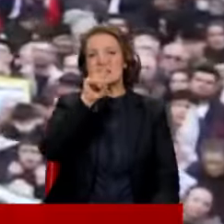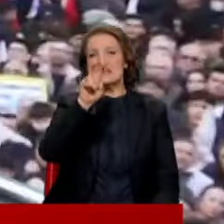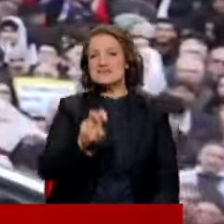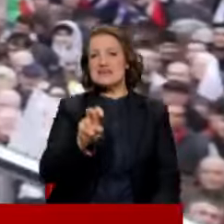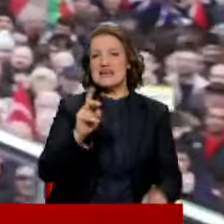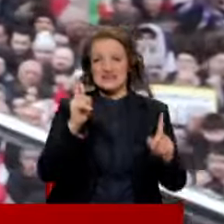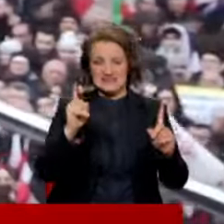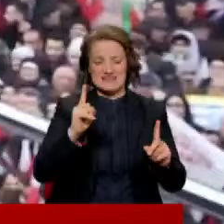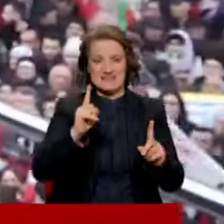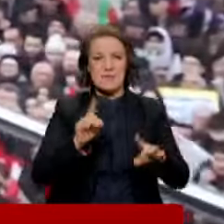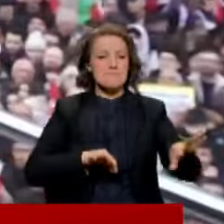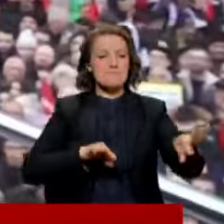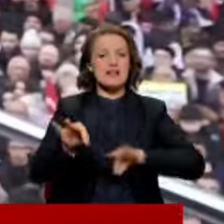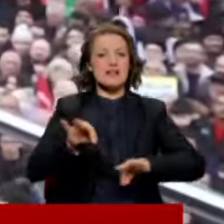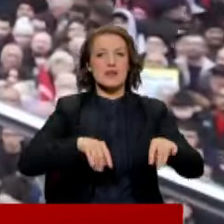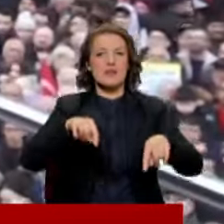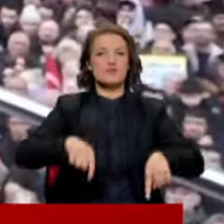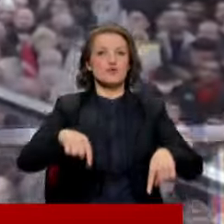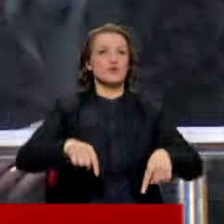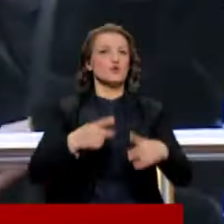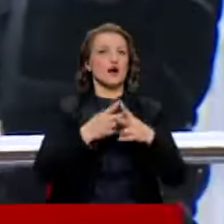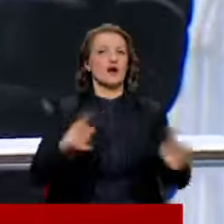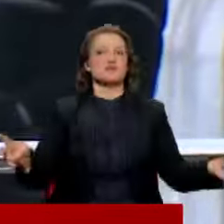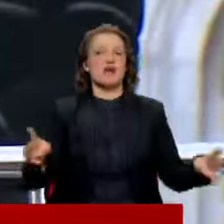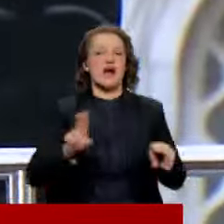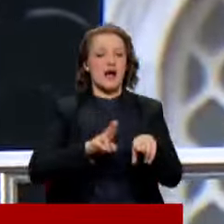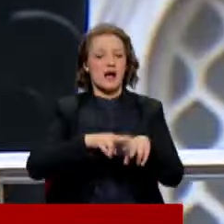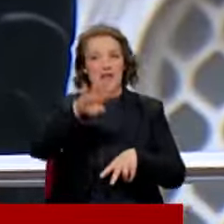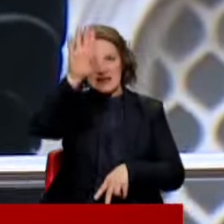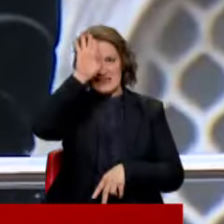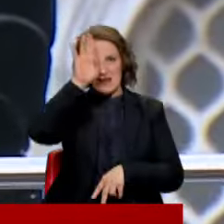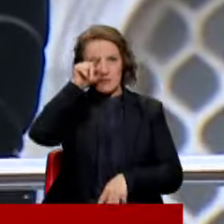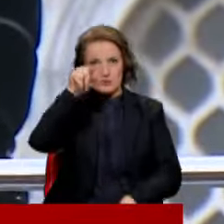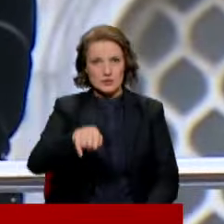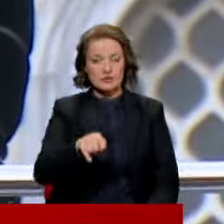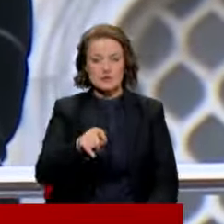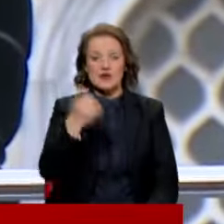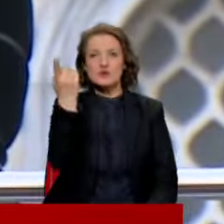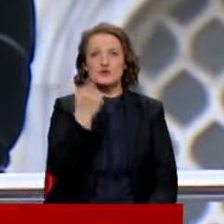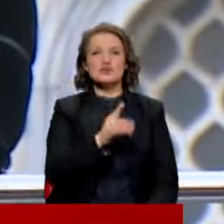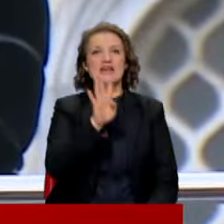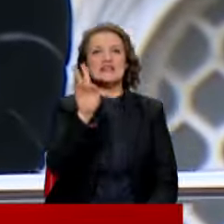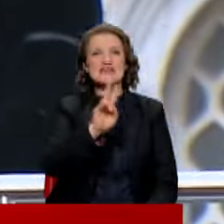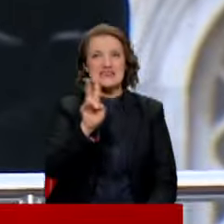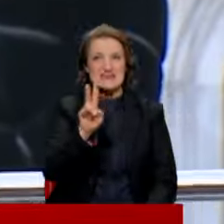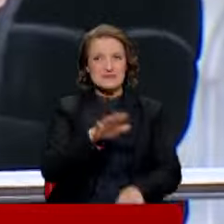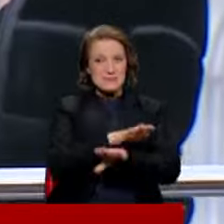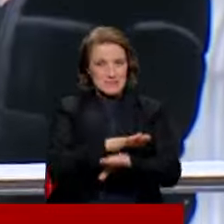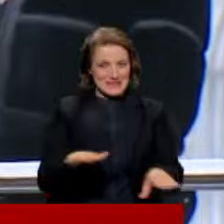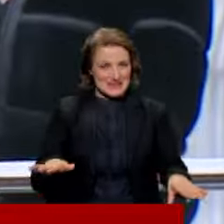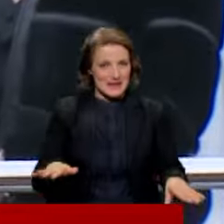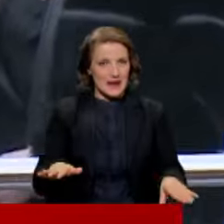2024-28 stratejik planını bugün açıkladı. Kanal İstanbul'un diyor %20'si